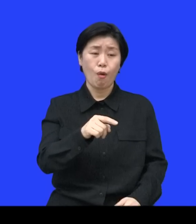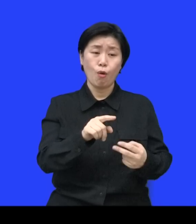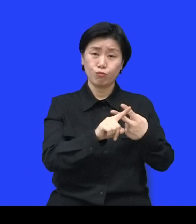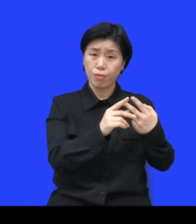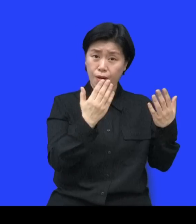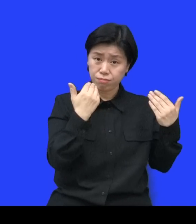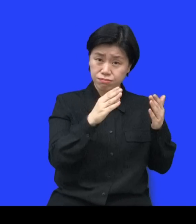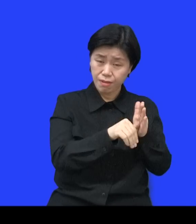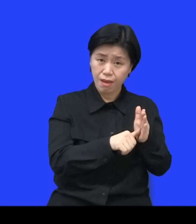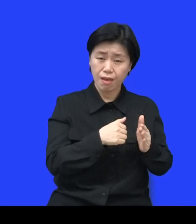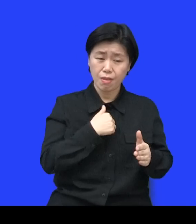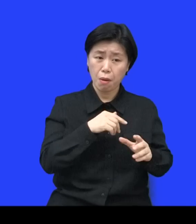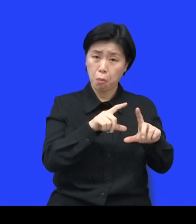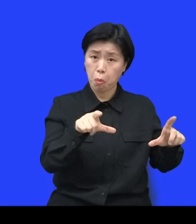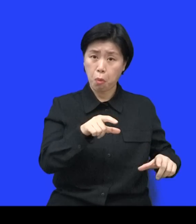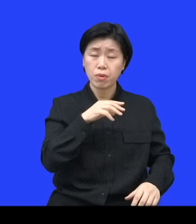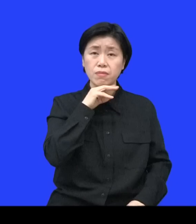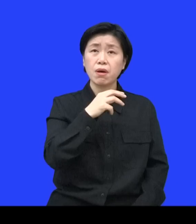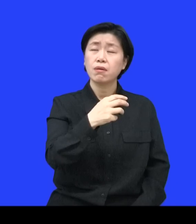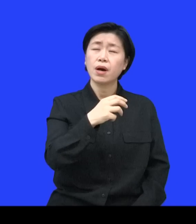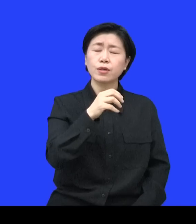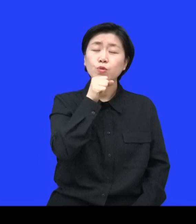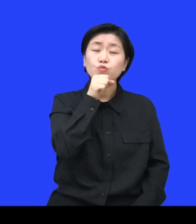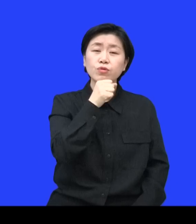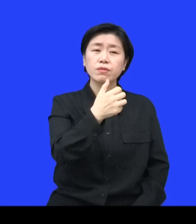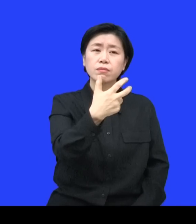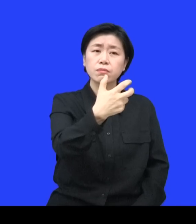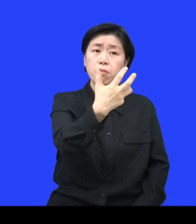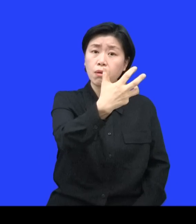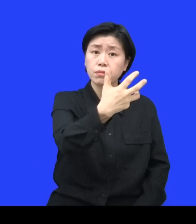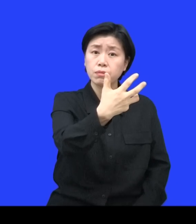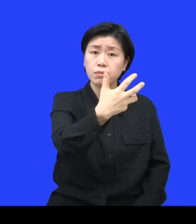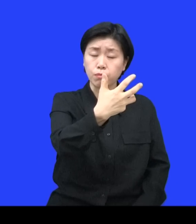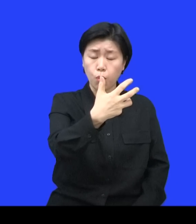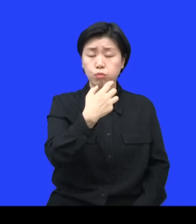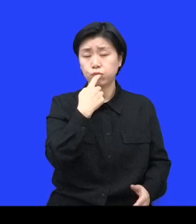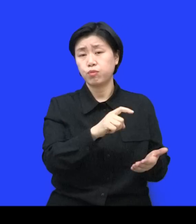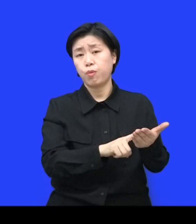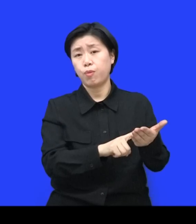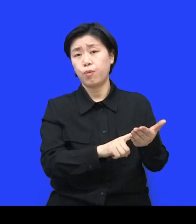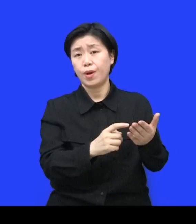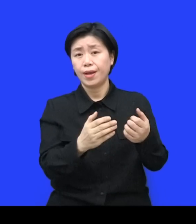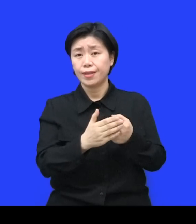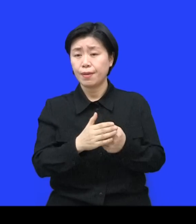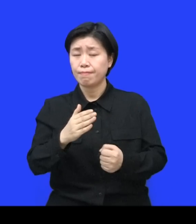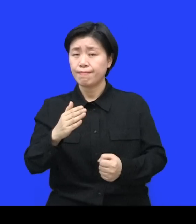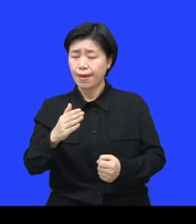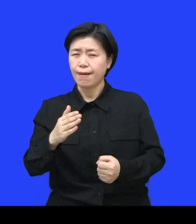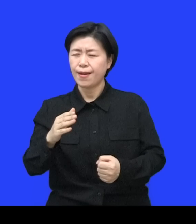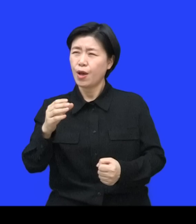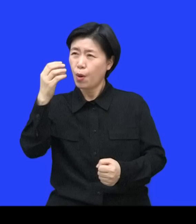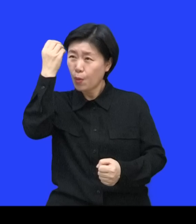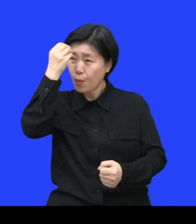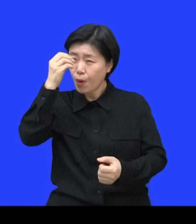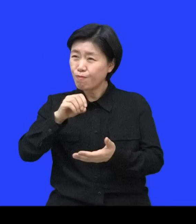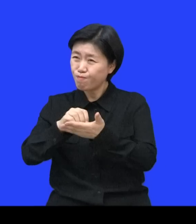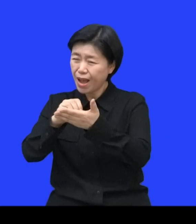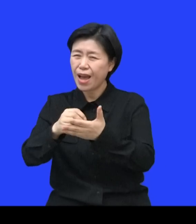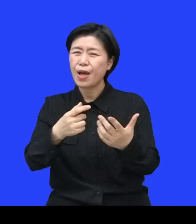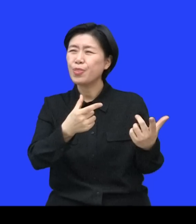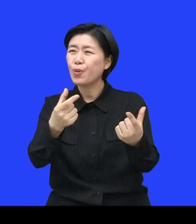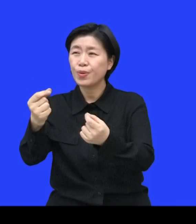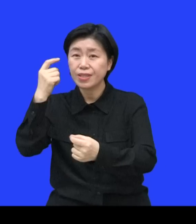이상은 기본으로 간다. 그 자부심이 있었거든요. 고등학교에도 당연히 그렇게 되겠지. 30점으로 폭락을 하고서